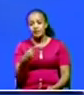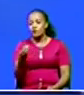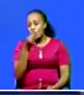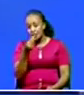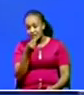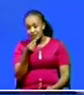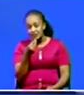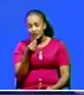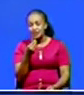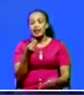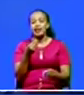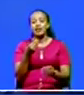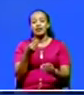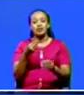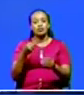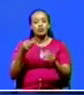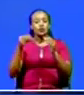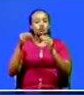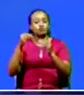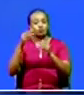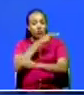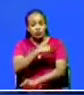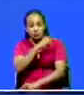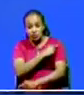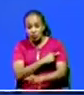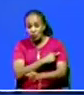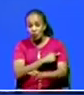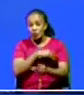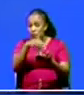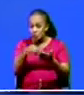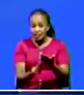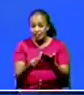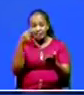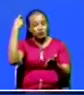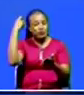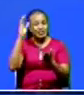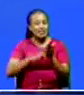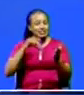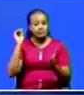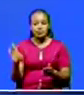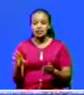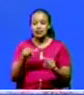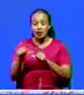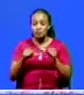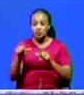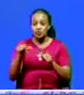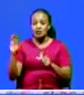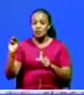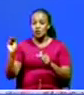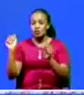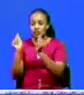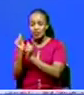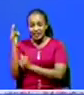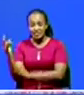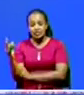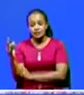chakula. Bili ya hospitali inafikia kiwango ya milioni 23 na laki 6. Kwa waisani